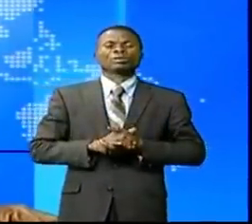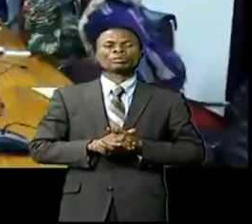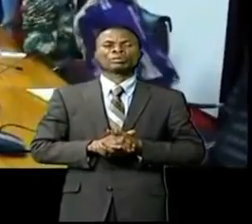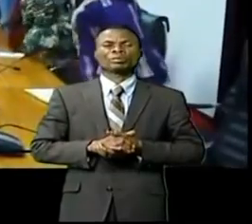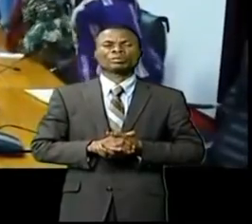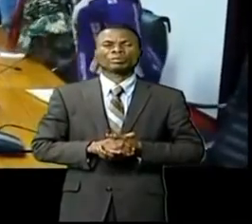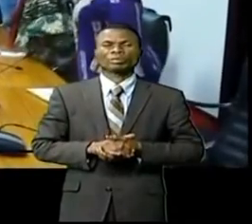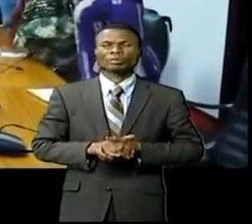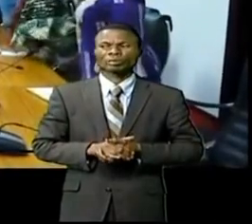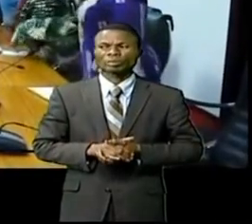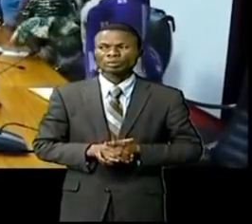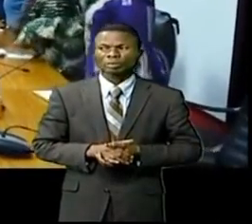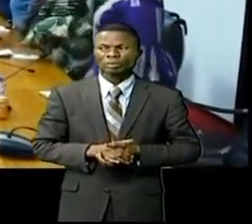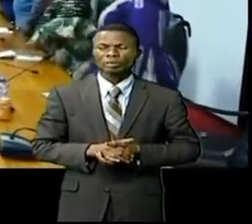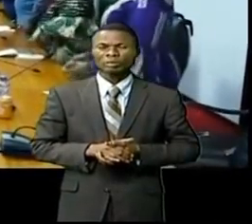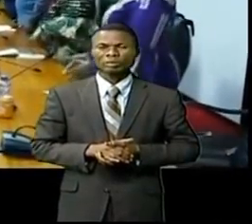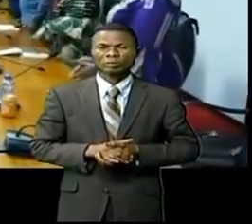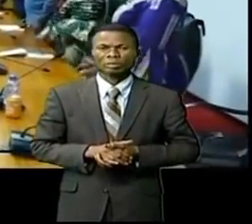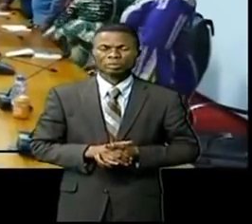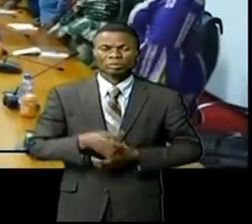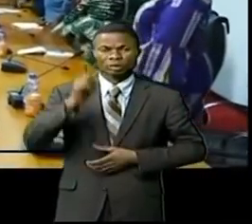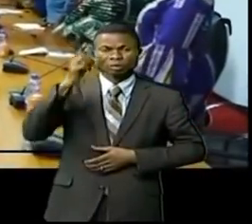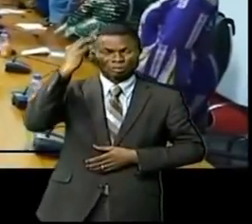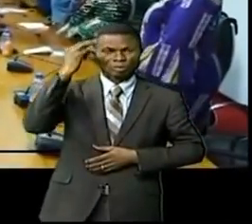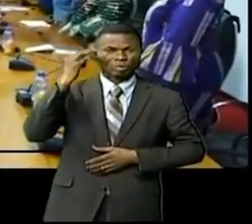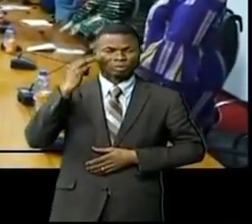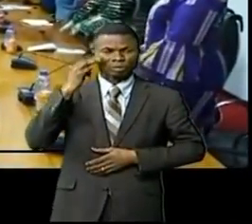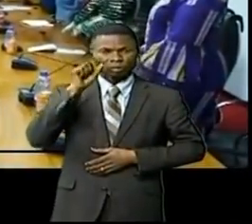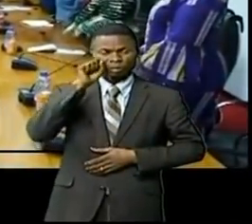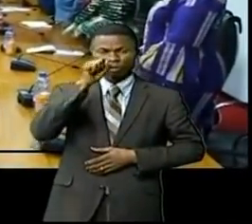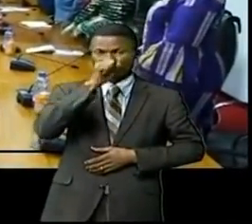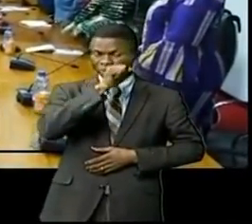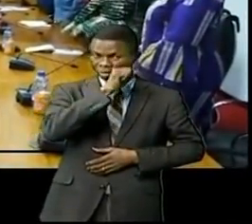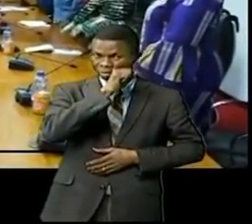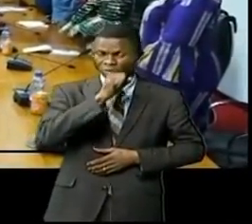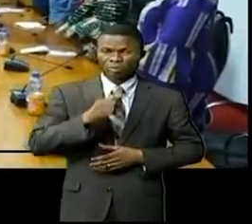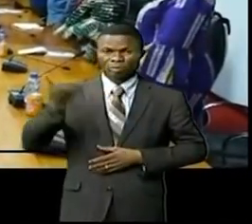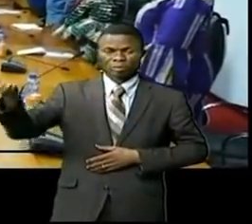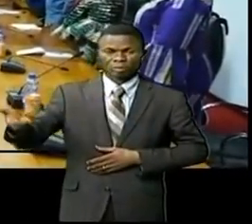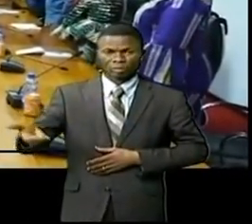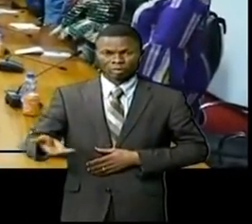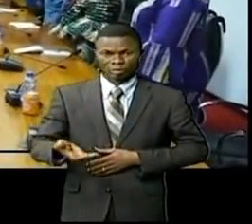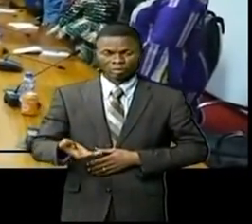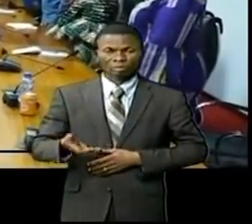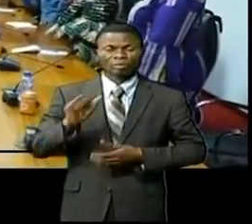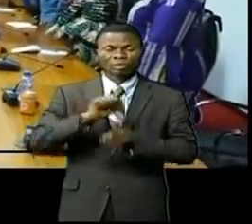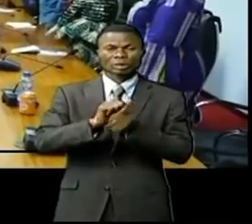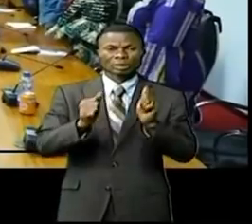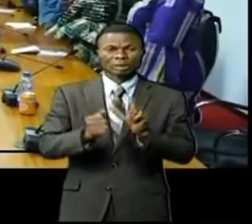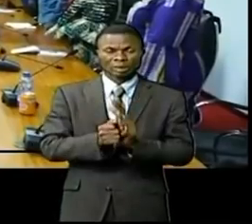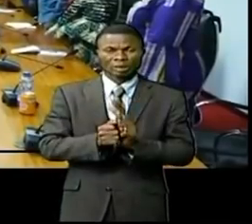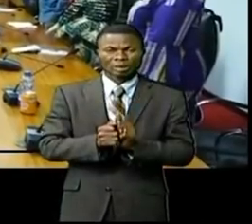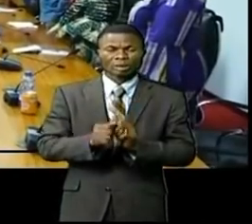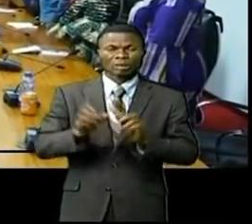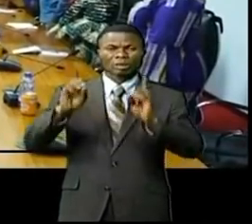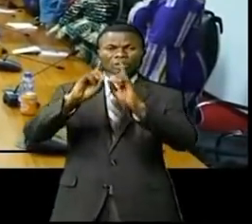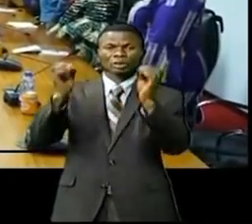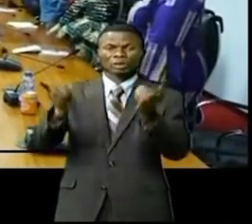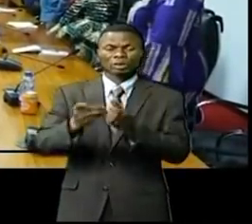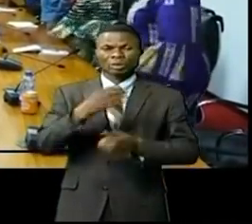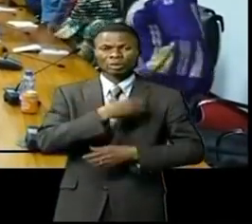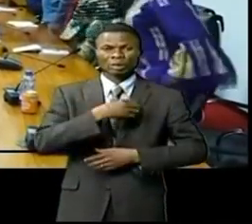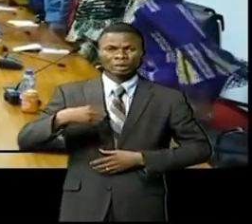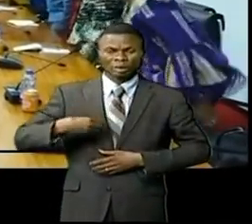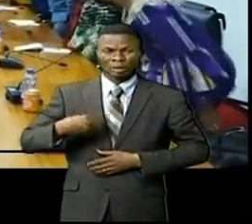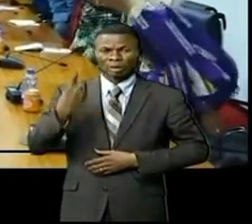reportage. Le Premier ministre Jean-Michel Sama Lukonde Kienge a reçu les doléances d'une délégation des femmes leaders